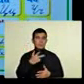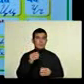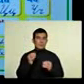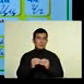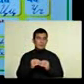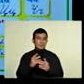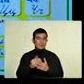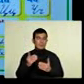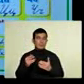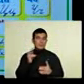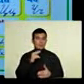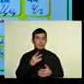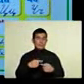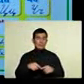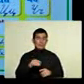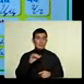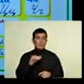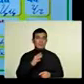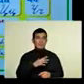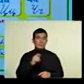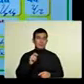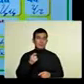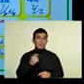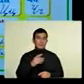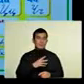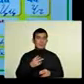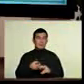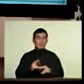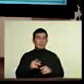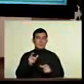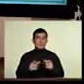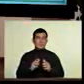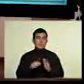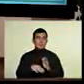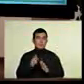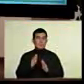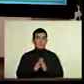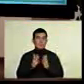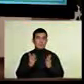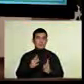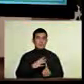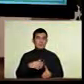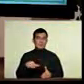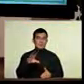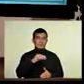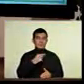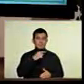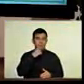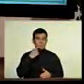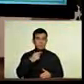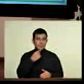лишним. А для тебя они ключи ко всем хорошим книжкам. Ребята, вспомнили русский